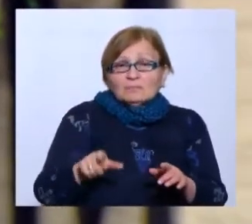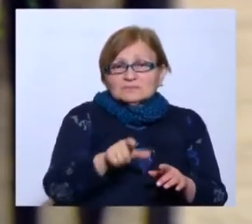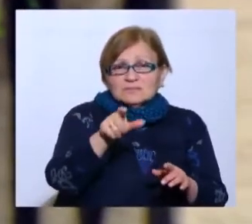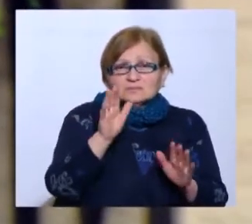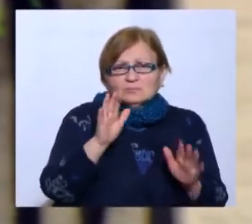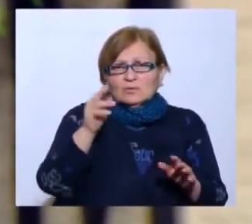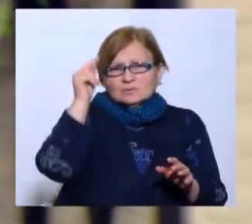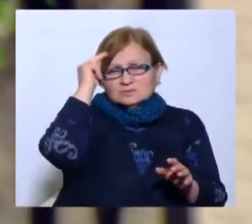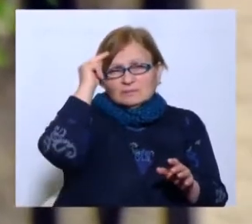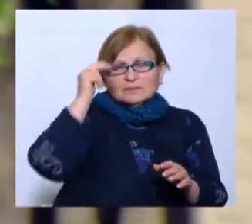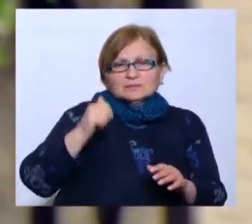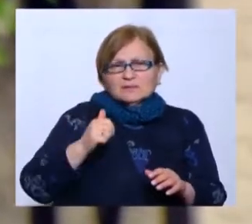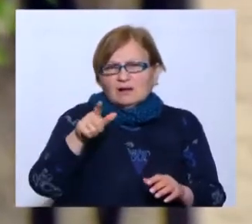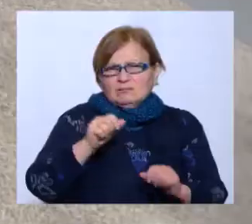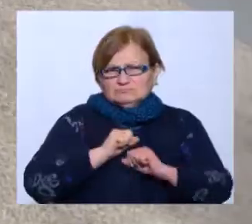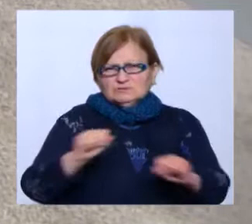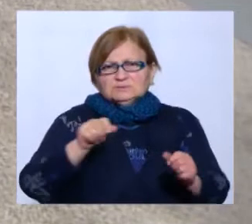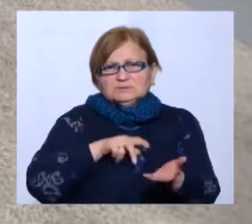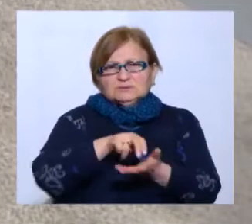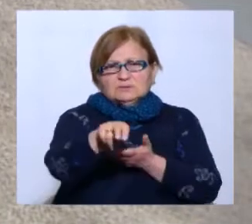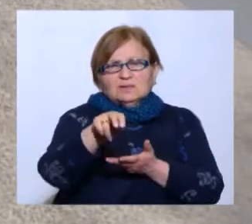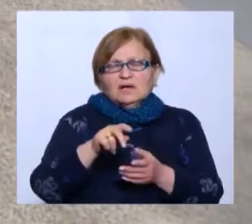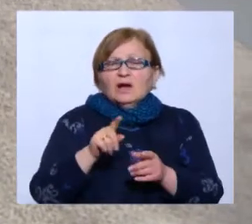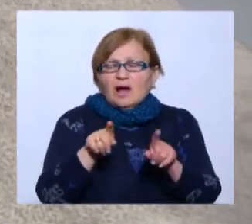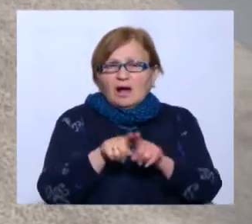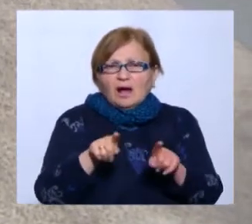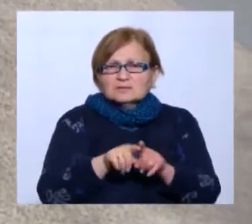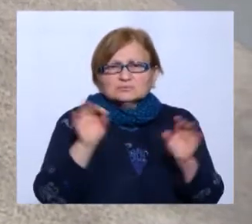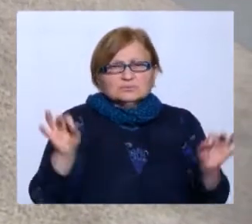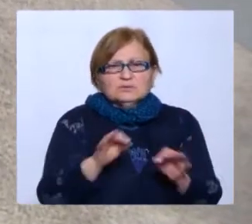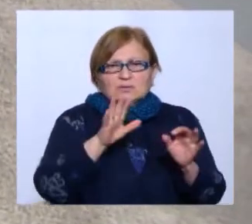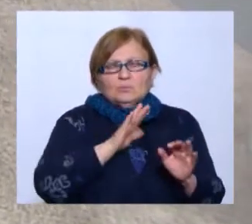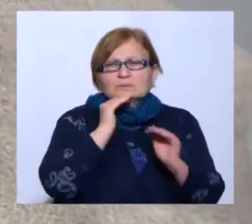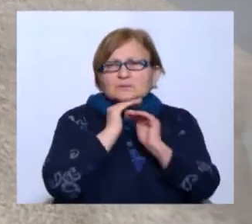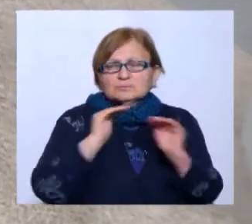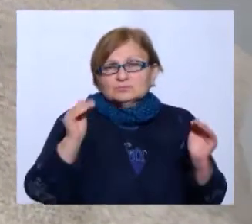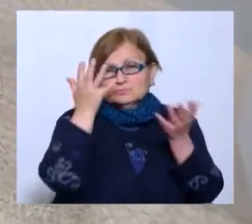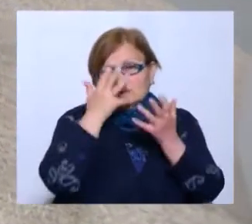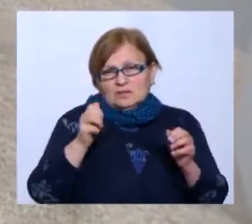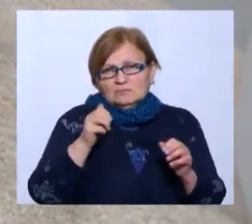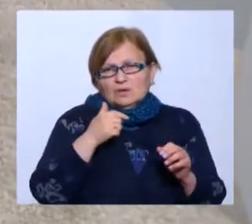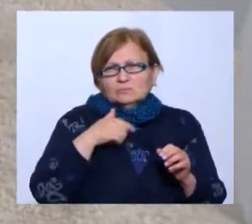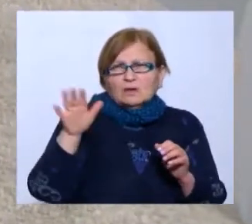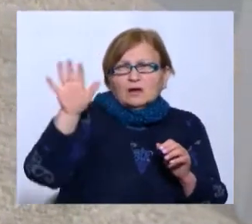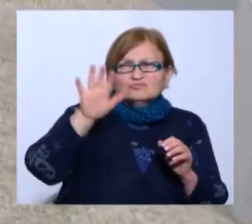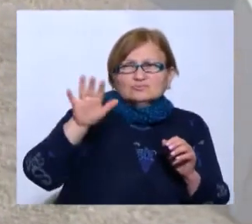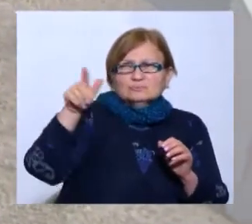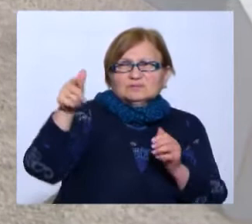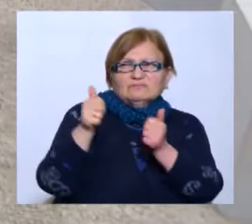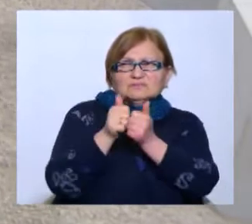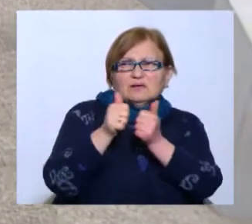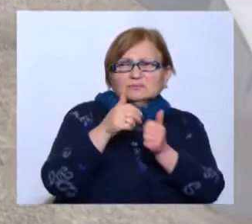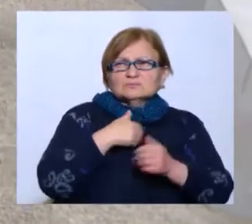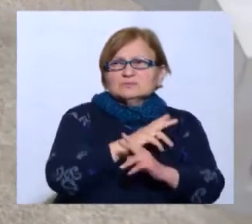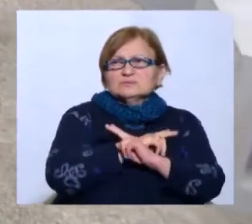ზღაპარია მგოსან ციტამამე, რომ არასდროს არ ყოფილა ასე ჩუმი ღამე, რომ აჩრდილნო მე თქვენს ახლოს სიკვდილს